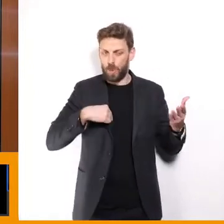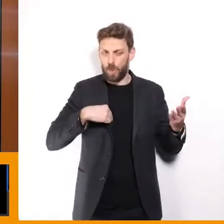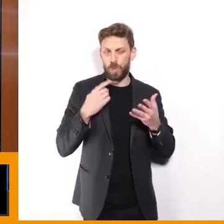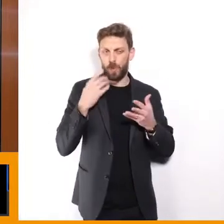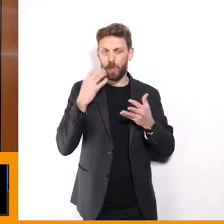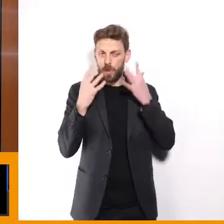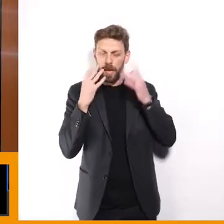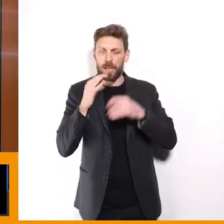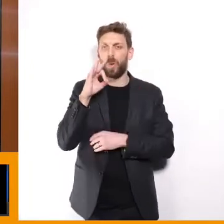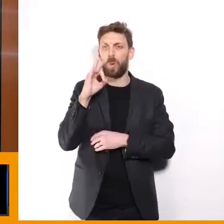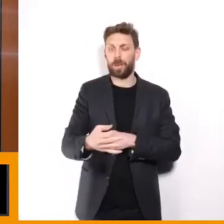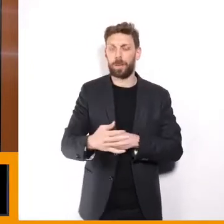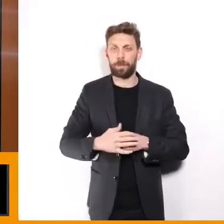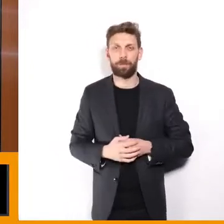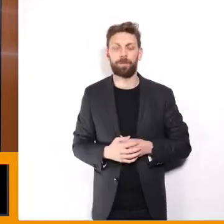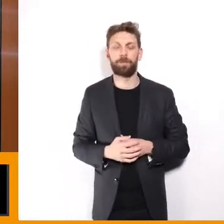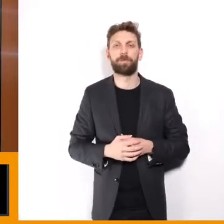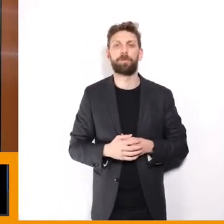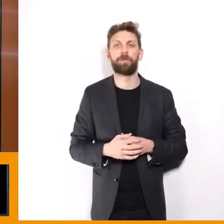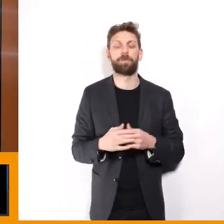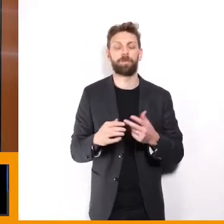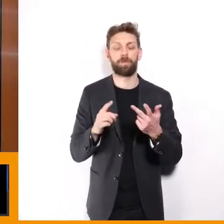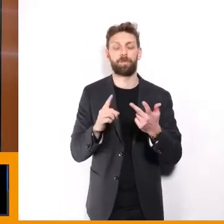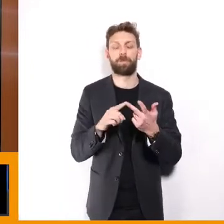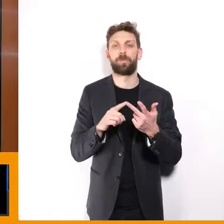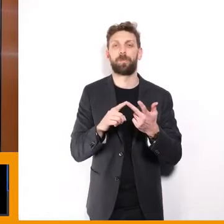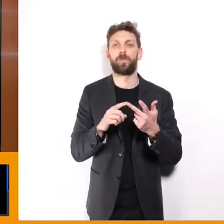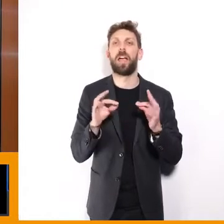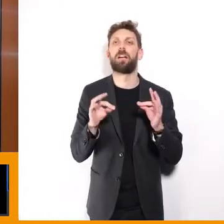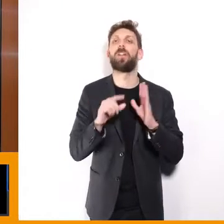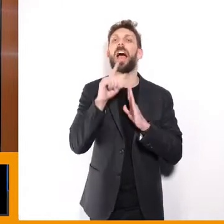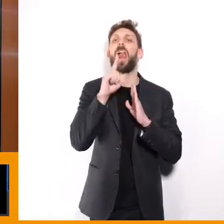Une autre question sur les lois de décentralisation,